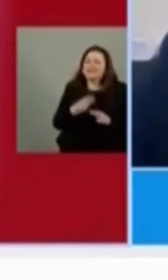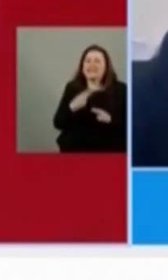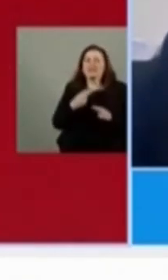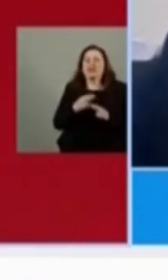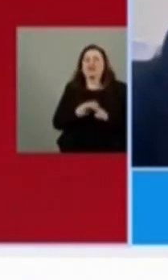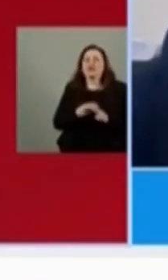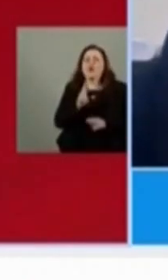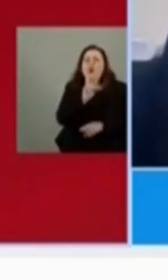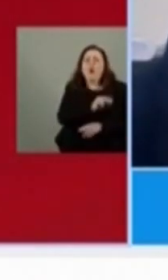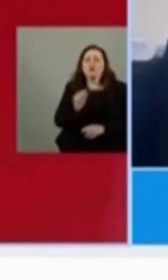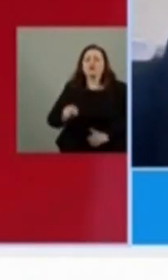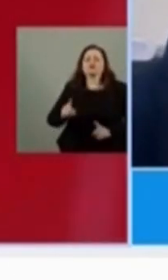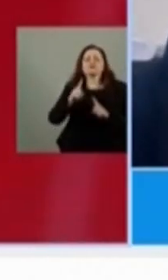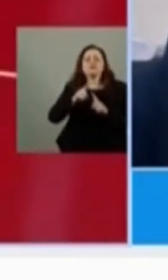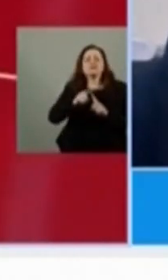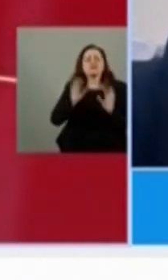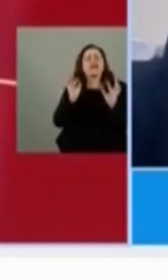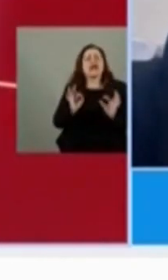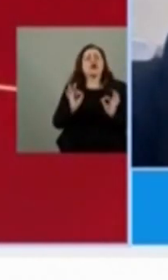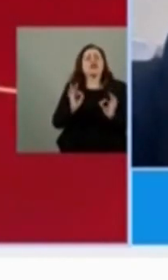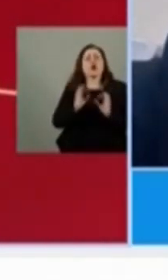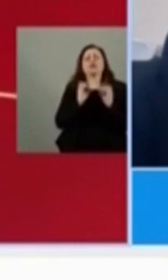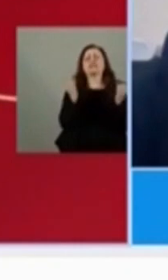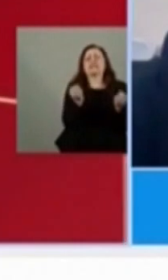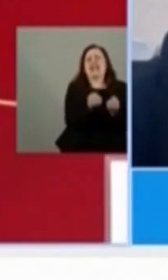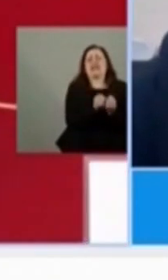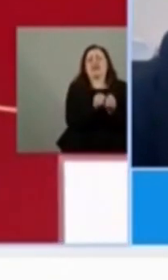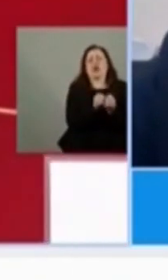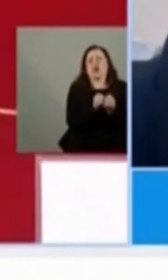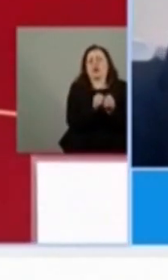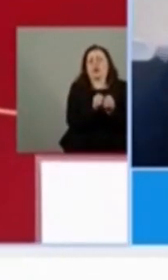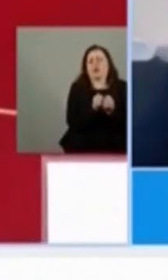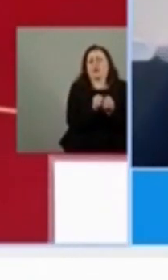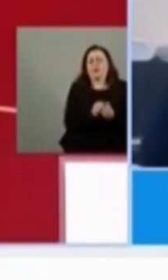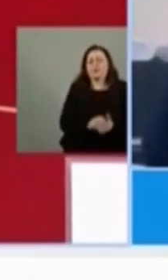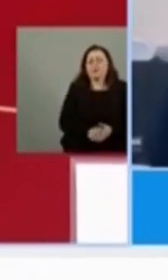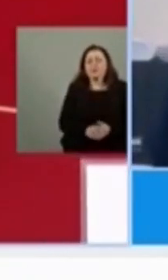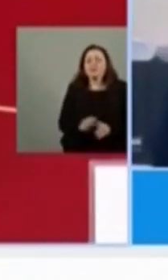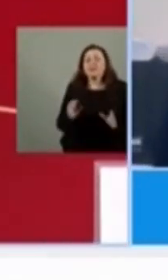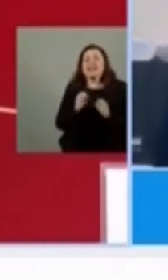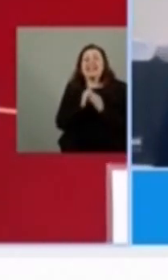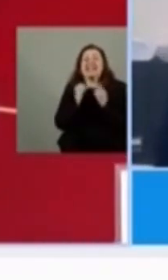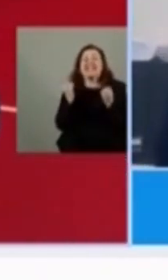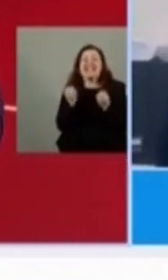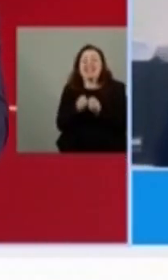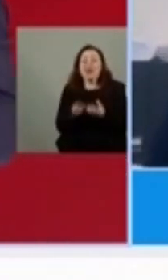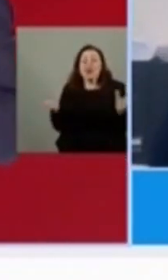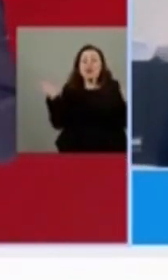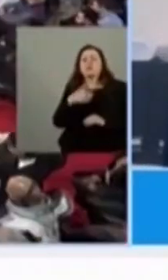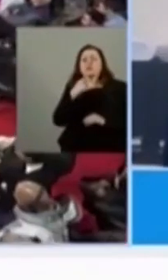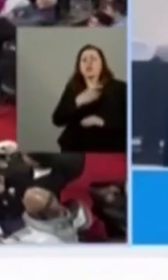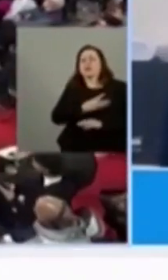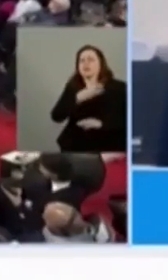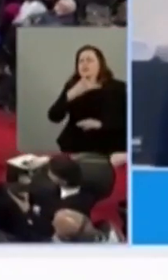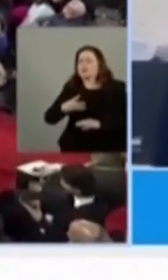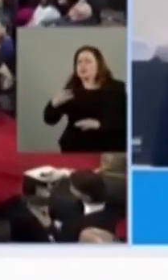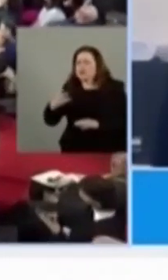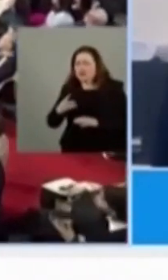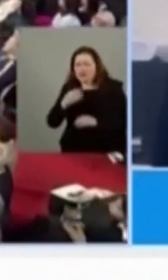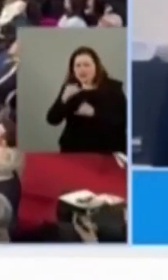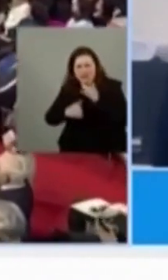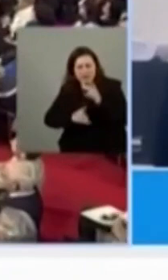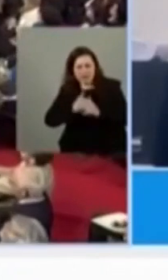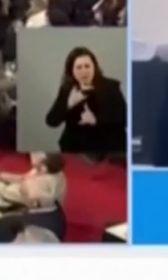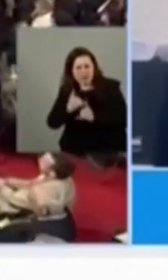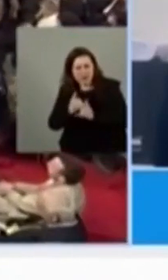γίνει το αριστερά και ότι, πάει στο κεντροδεξιά ή όπου θα πάει. Νομίζω ότι του ανθρώπου στο ΣΥΡΙΖΑ του ενδιαφέρει τώρα το αν θα αλλάξει το κόμμα.